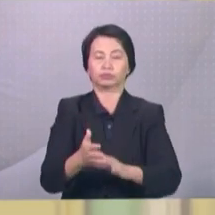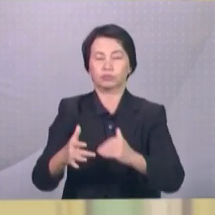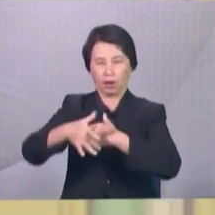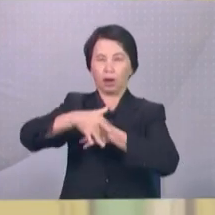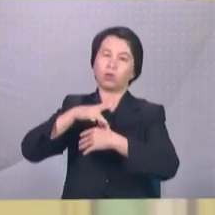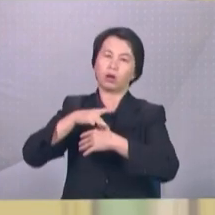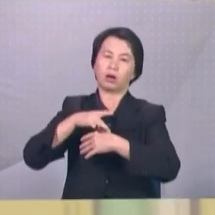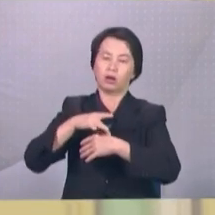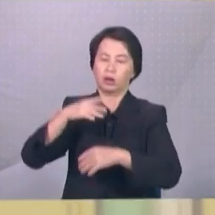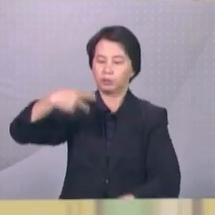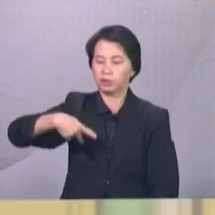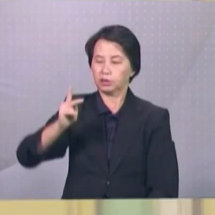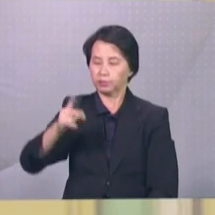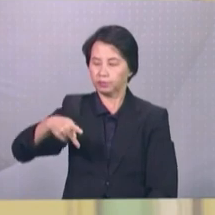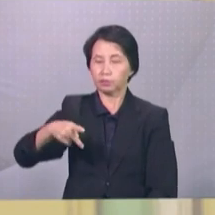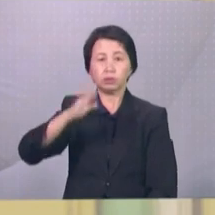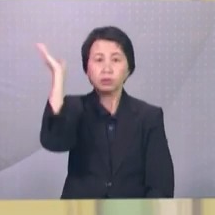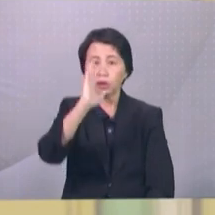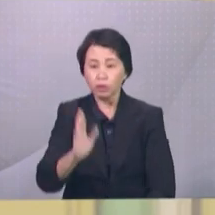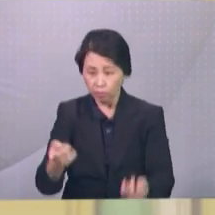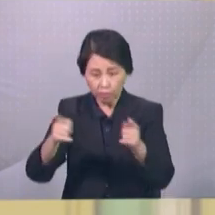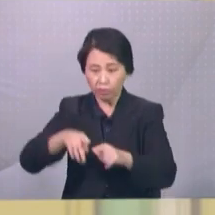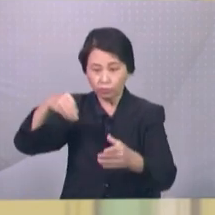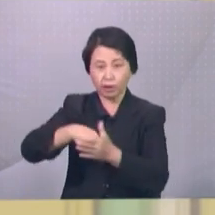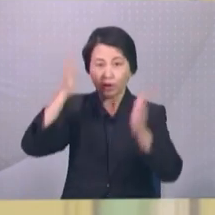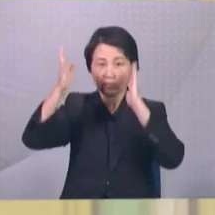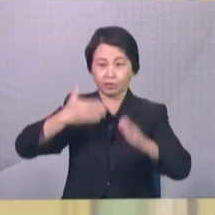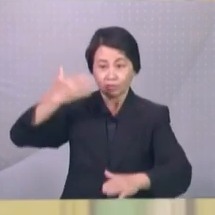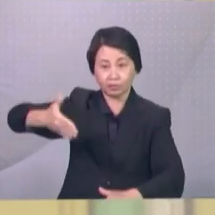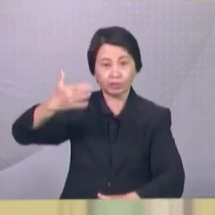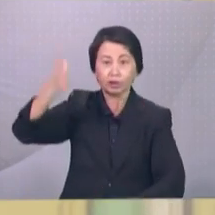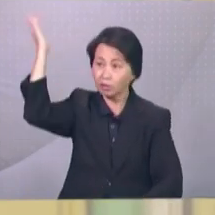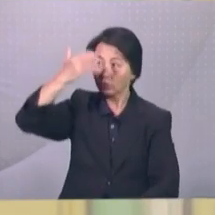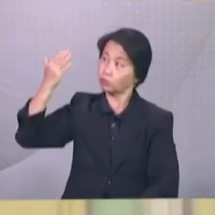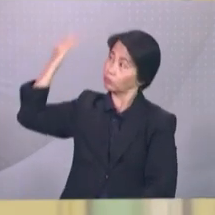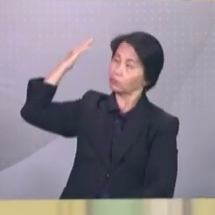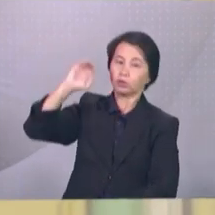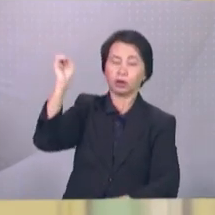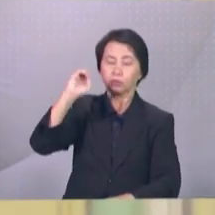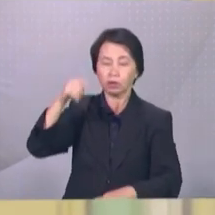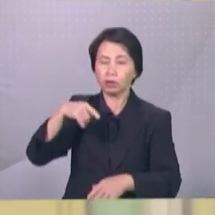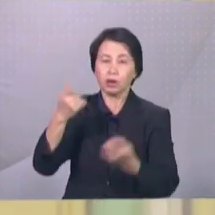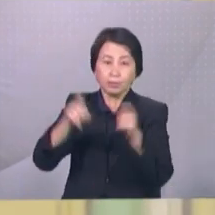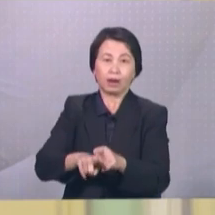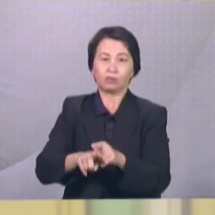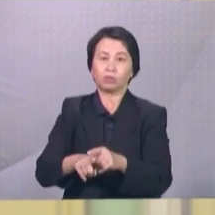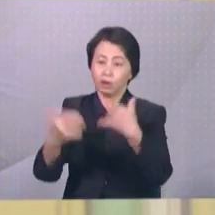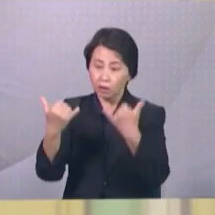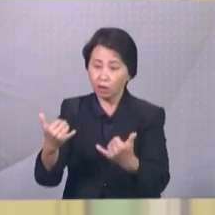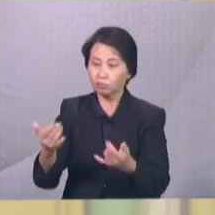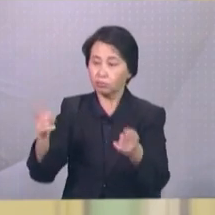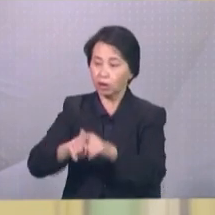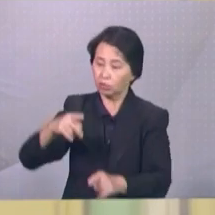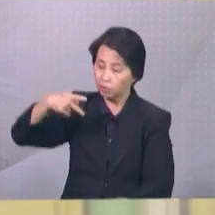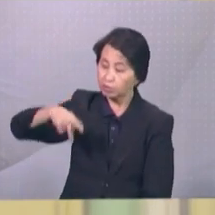awal memanglah PKP ini tidak pernah berlaku dalam sejarah. Ini merupakan satu kejutan, bukan saja pada sistem